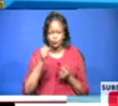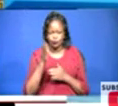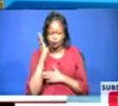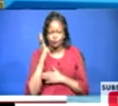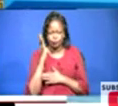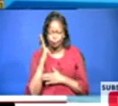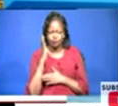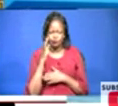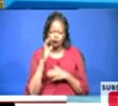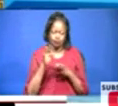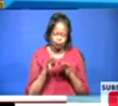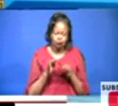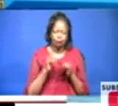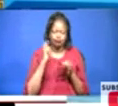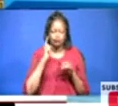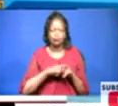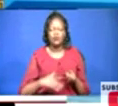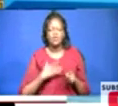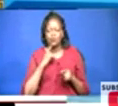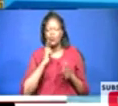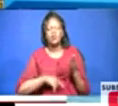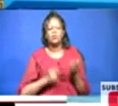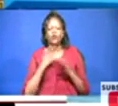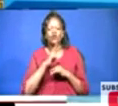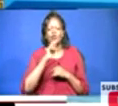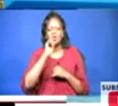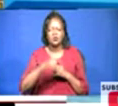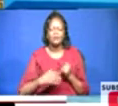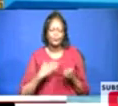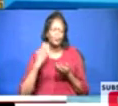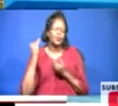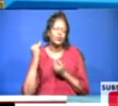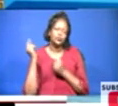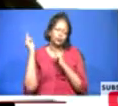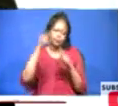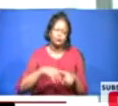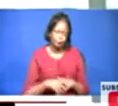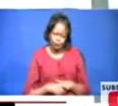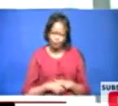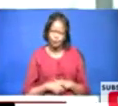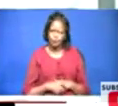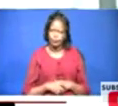Karanja Kibicho alisema zaidi ya wageni 20,000 wanatarajiwa kuhudhuria sherehe hiyo.